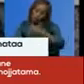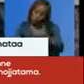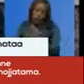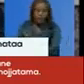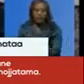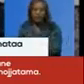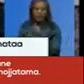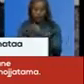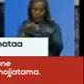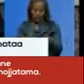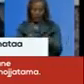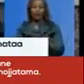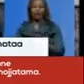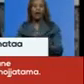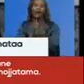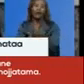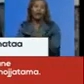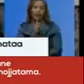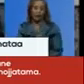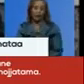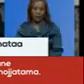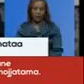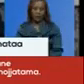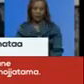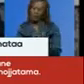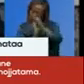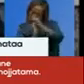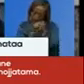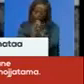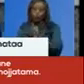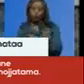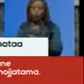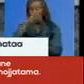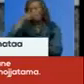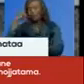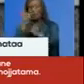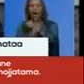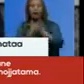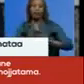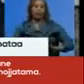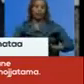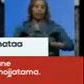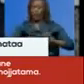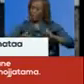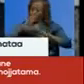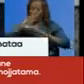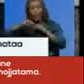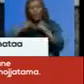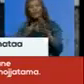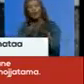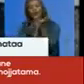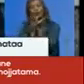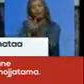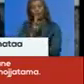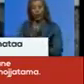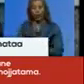ቀርጻችሁ ዛሬ ላይ ደርሰናል። በትግላችሁም የተሻለች ሀገር እንድትኖረን ብዙ መስዋዕትነት